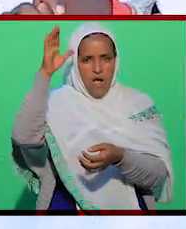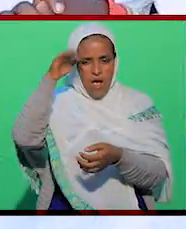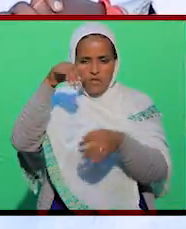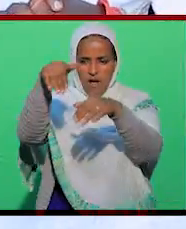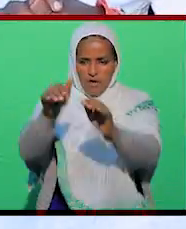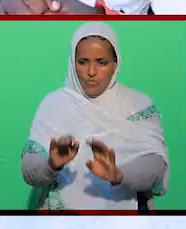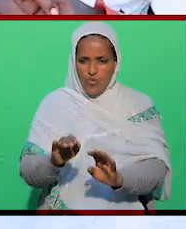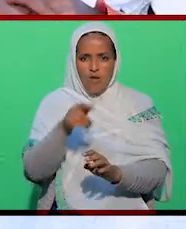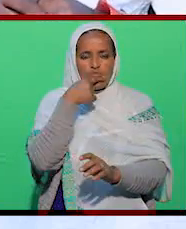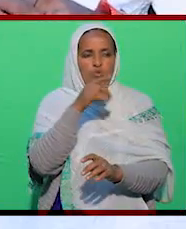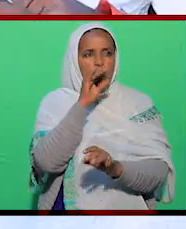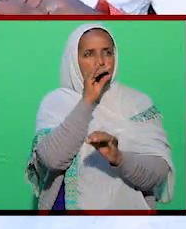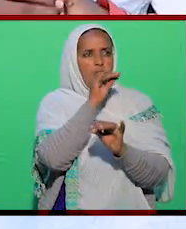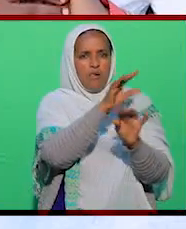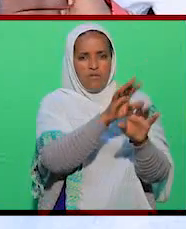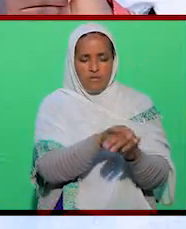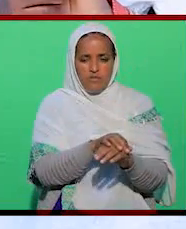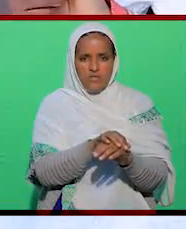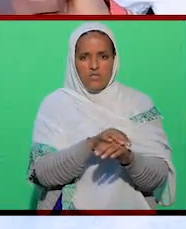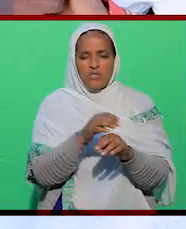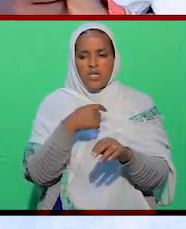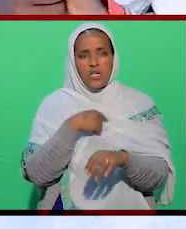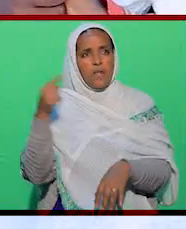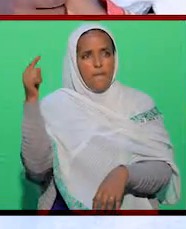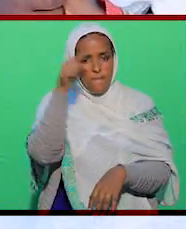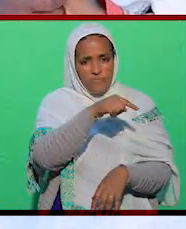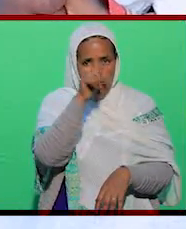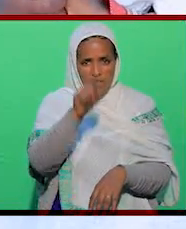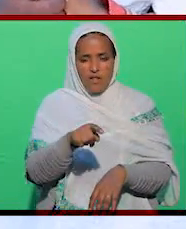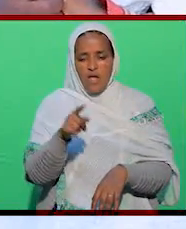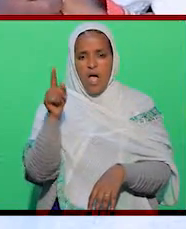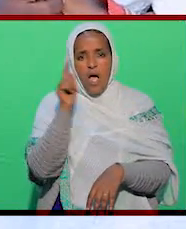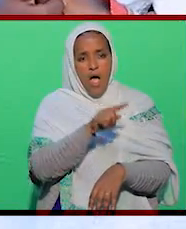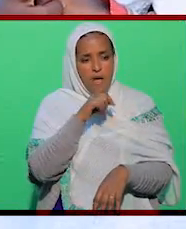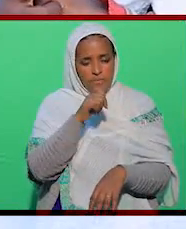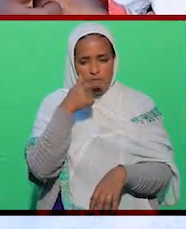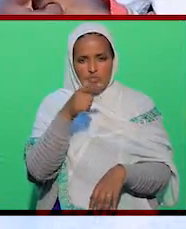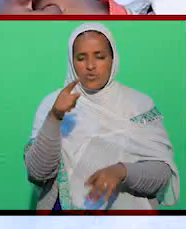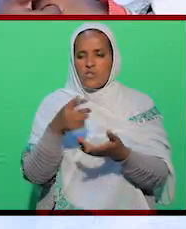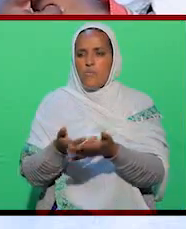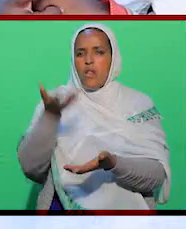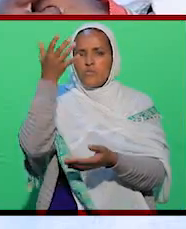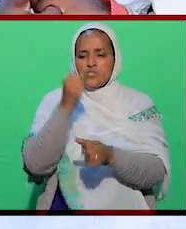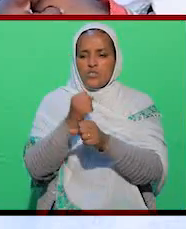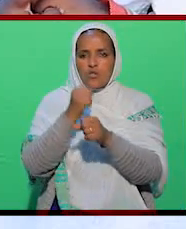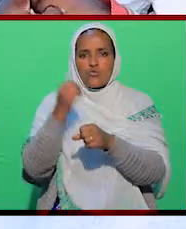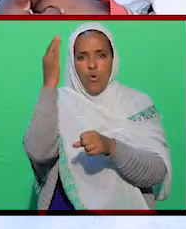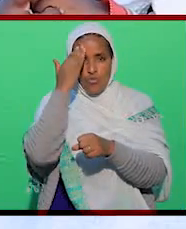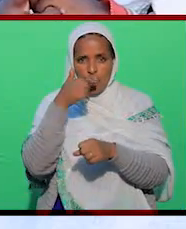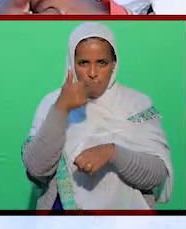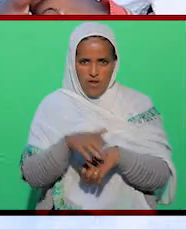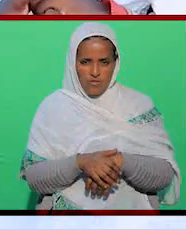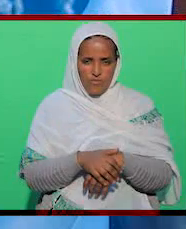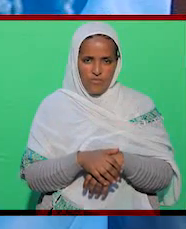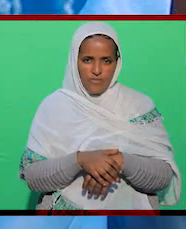ከነነፍሱ ቀብረዋል ብሎ አስወራ። ምክንያት ስለዚህ እኔ መምጣት አለብኝ ነው። አሁን አይምጣ ቢሉ እነዛ ባለሀብቶች የዋ ስራቸውን አውቀው ሊባል